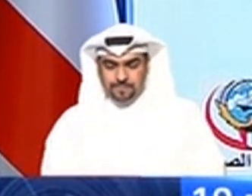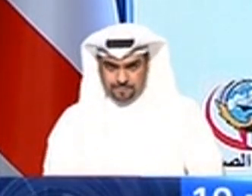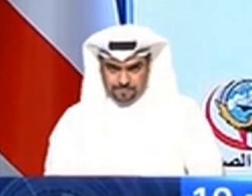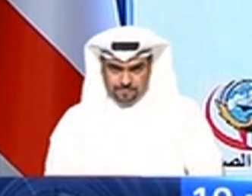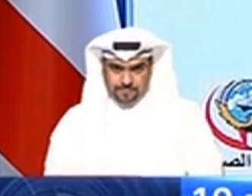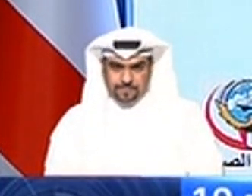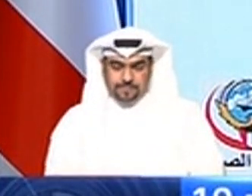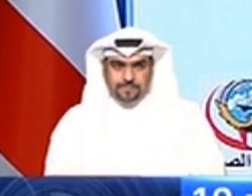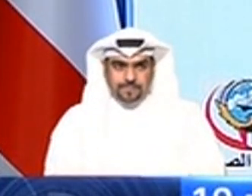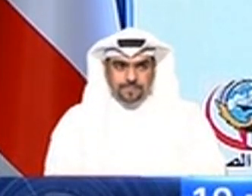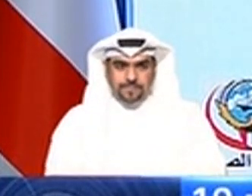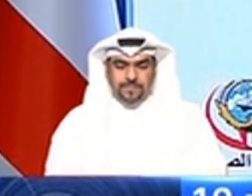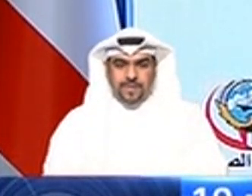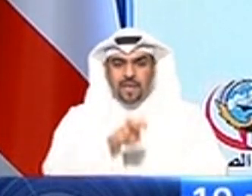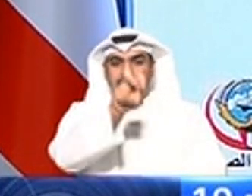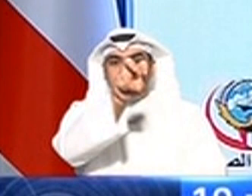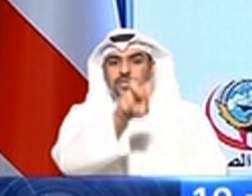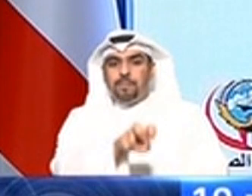عدد